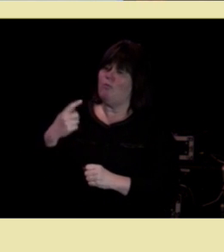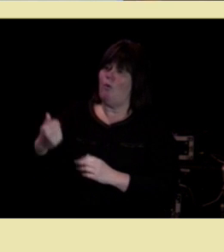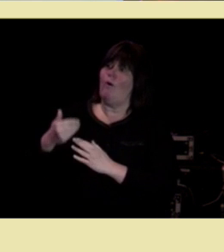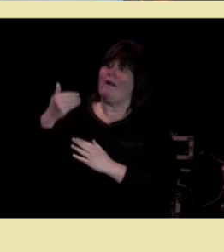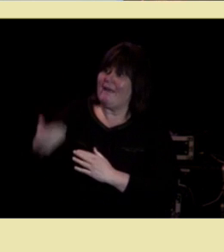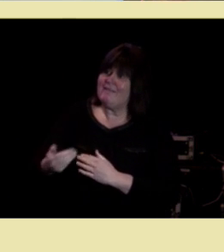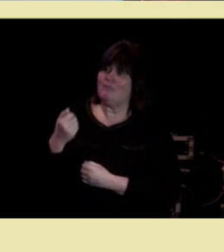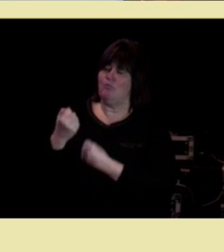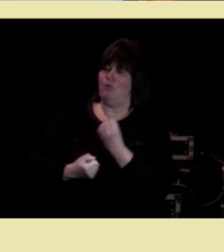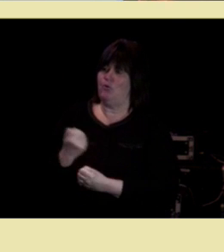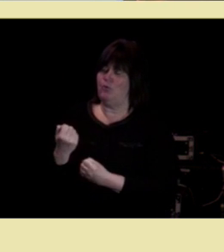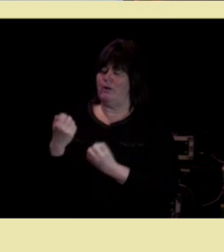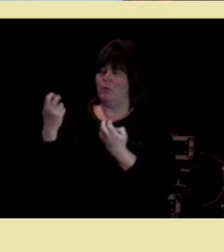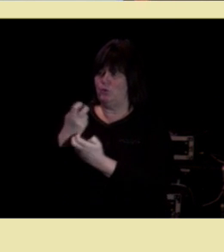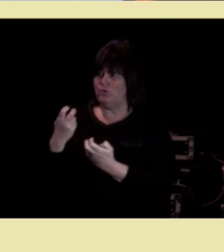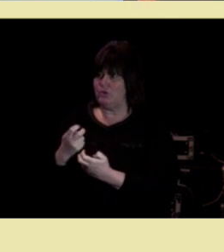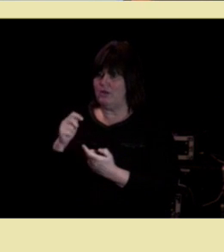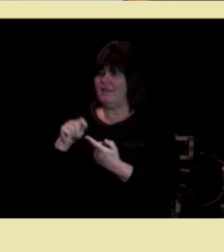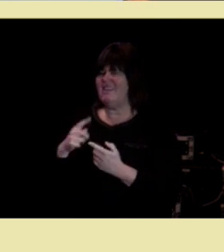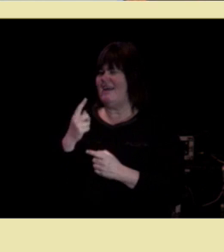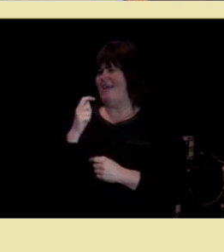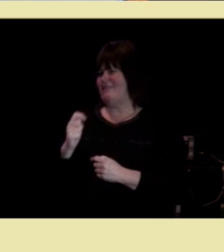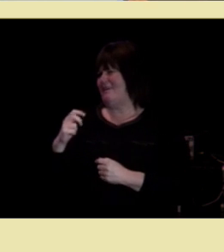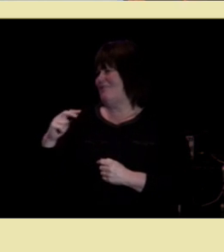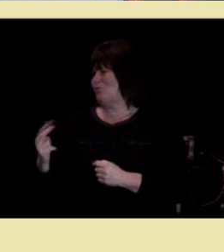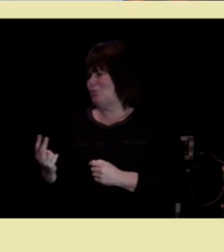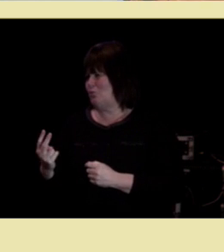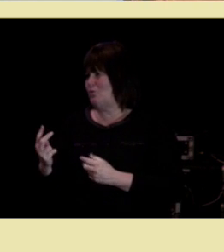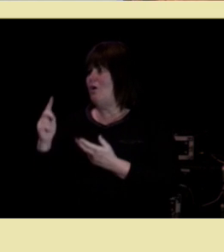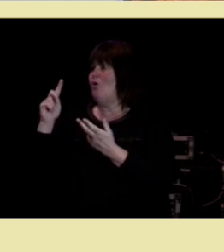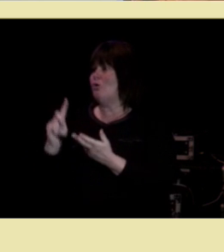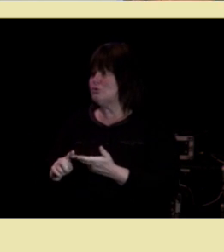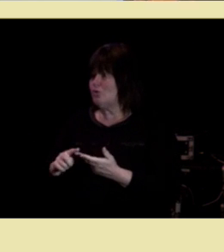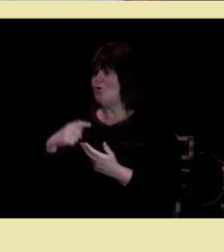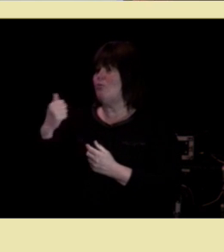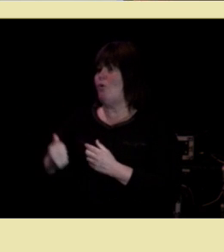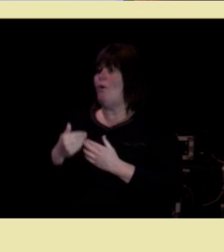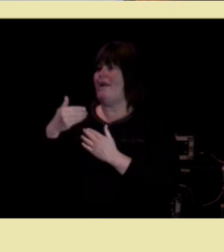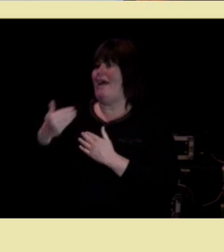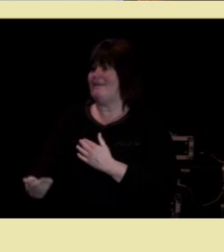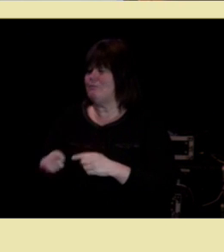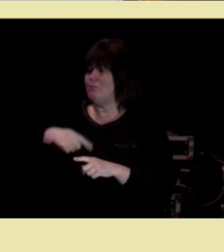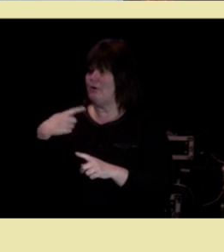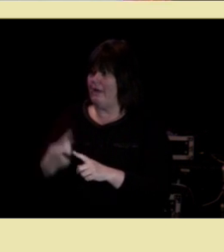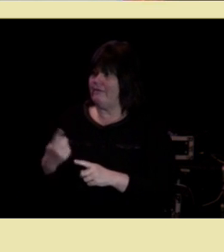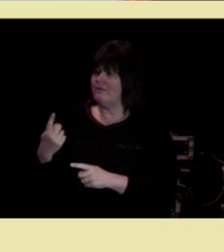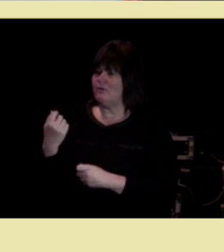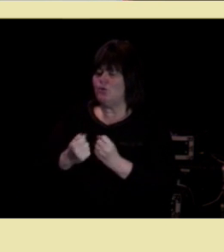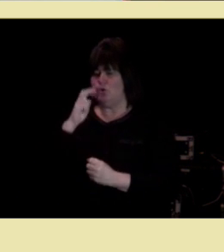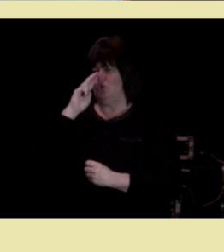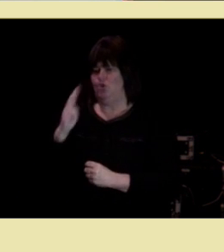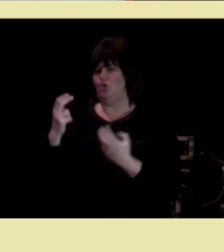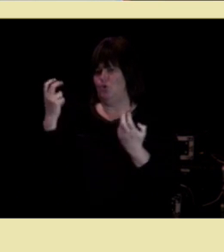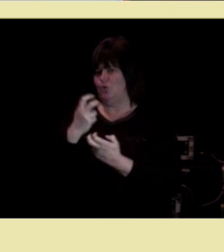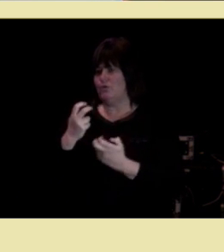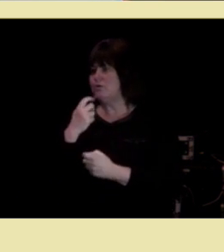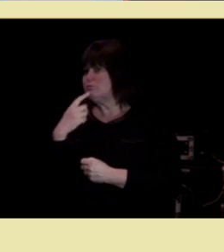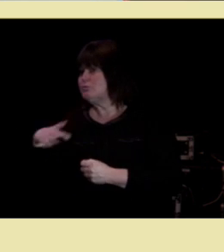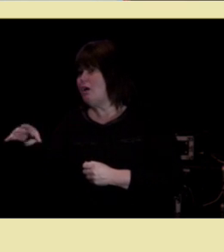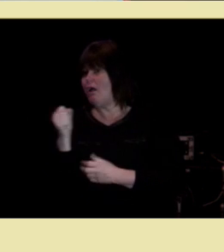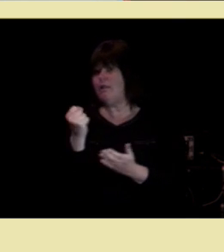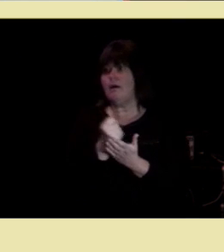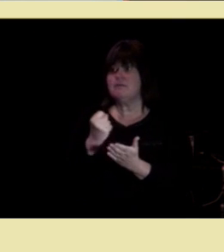Det er T2, og så kom de en år etter der igjen og gjorde en ny undersøkelse og spurte alle ansatte om hva de mente om kvaliteten